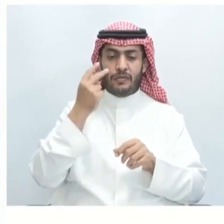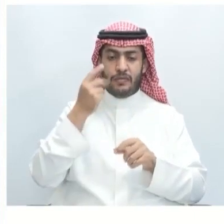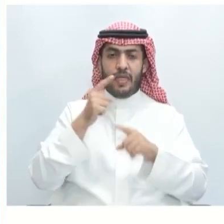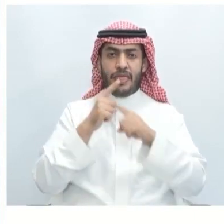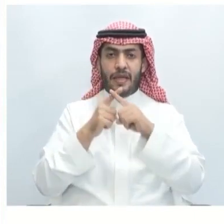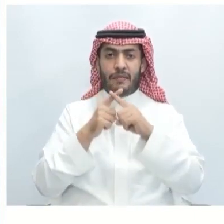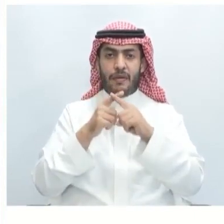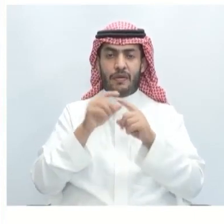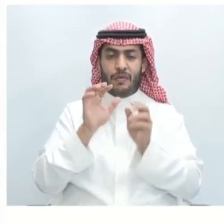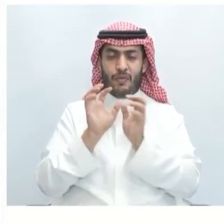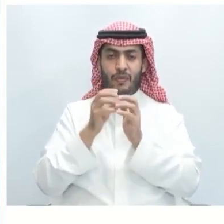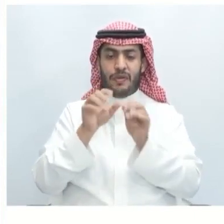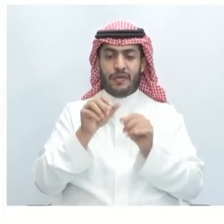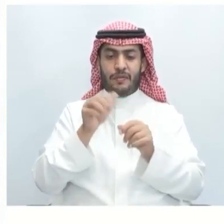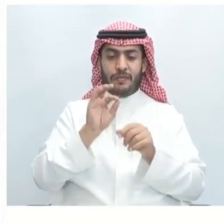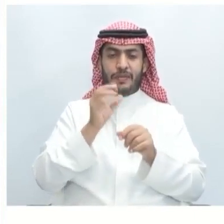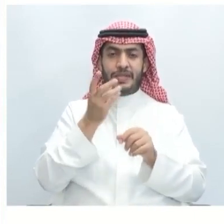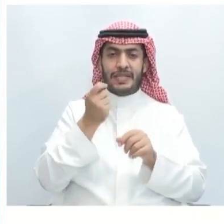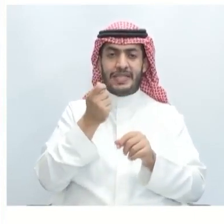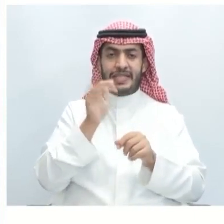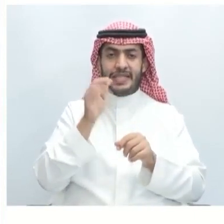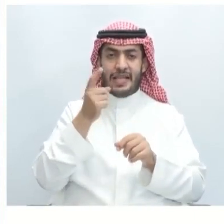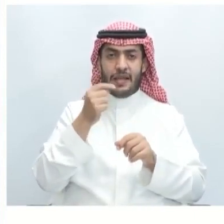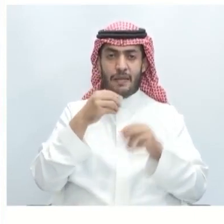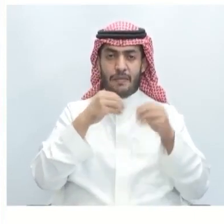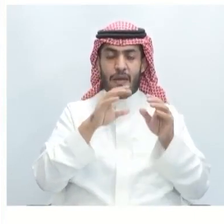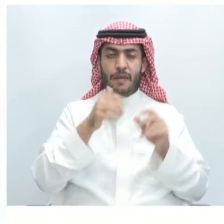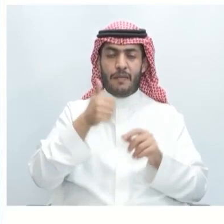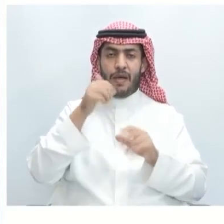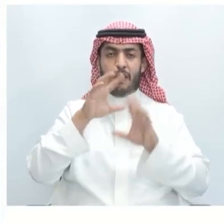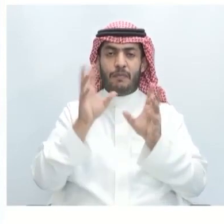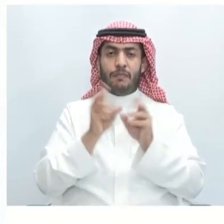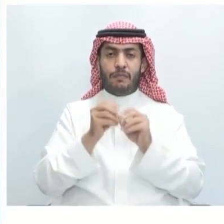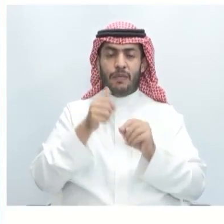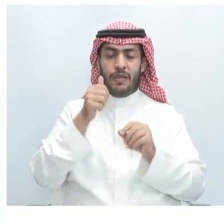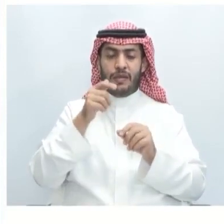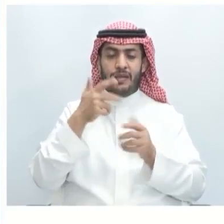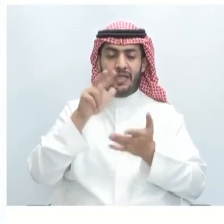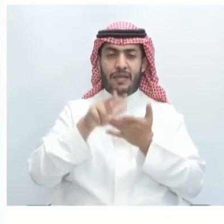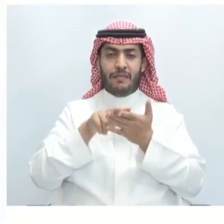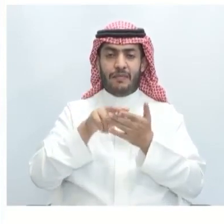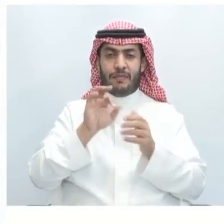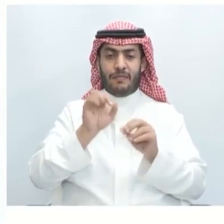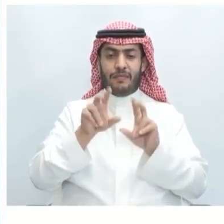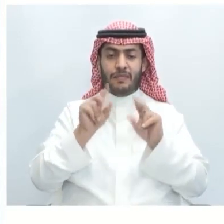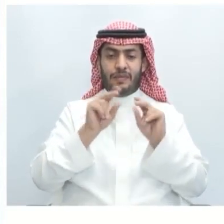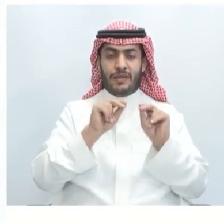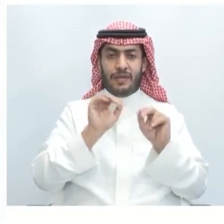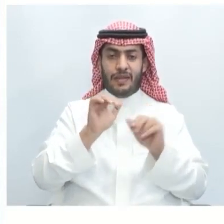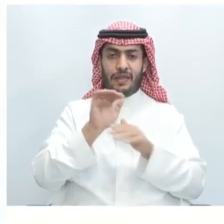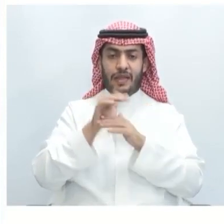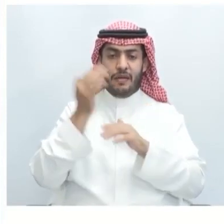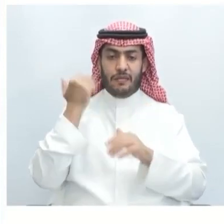ضرب الوحده في سعر البيع وبالتالي يعطينا حجم المبيعات كما ذكرنا وطبقنا بما يتعلق في